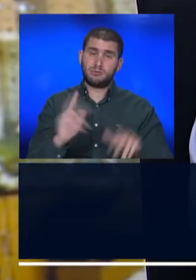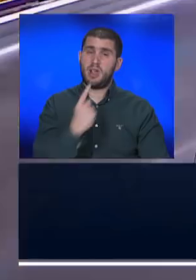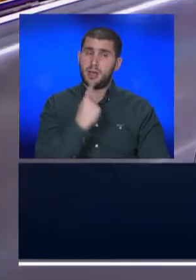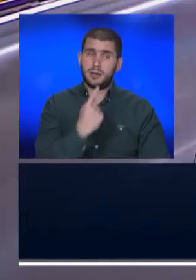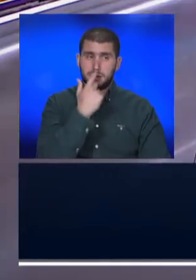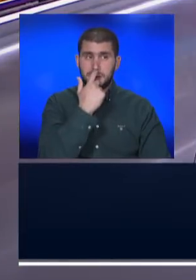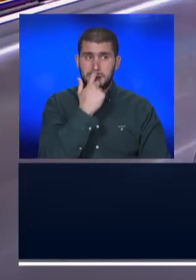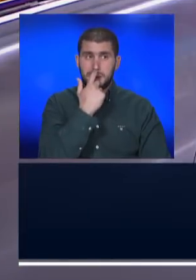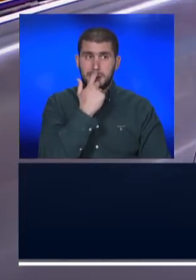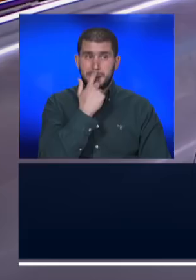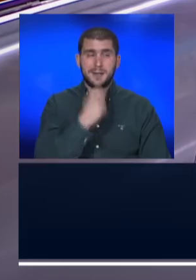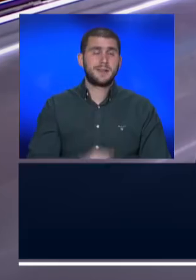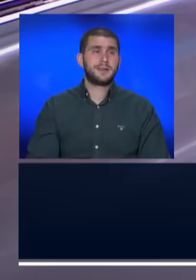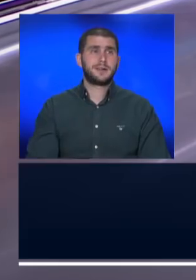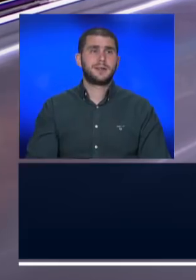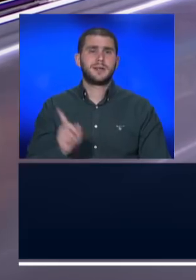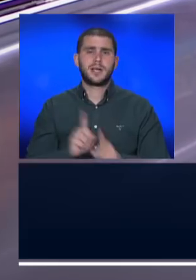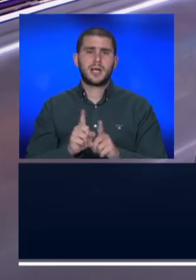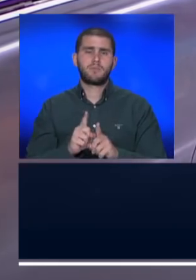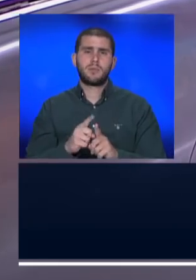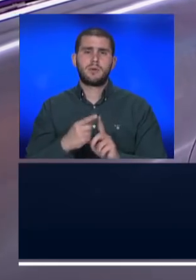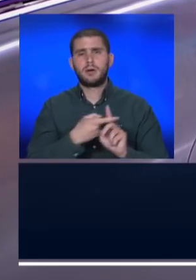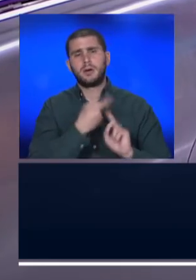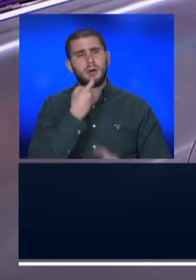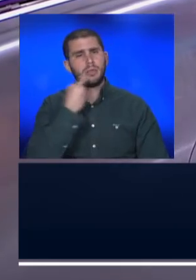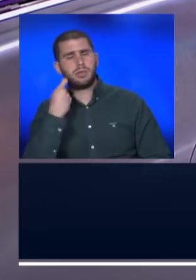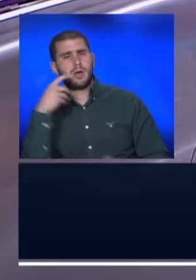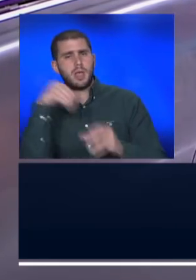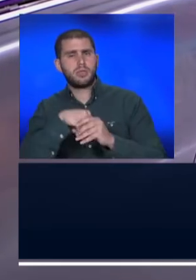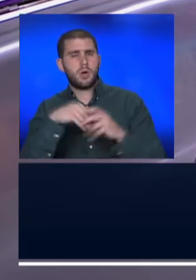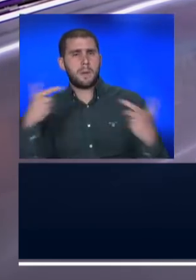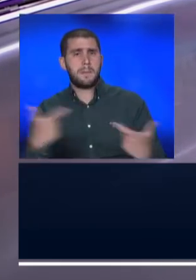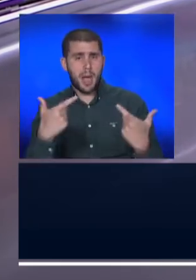נמשכה לתוך המערכה הזאת. כן. וזה